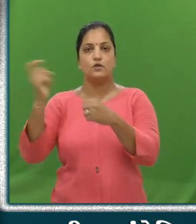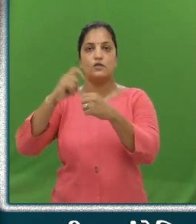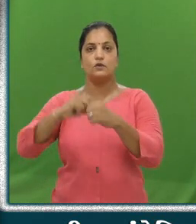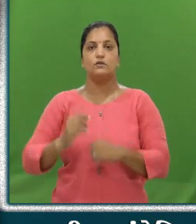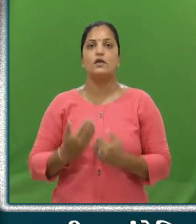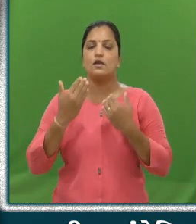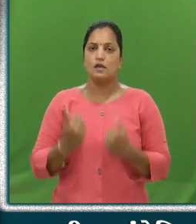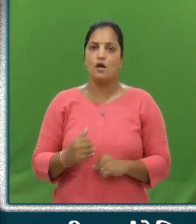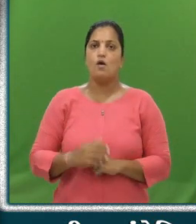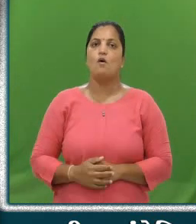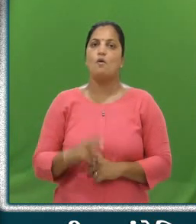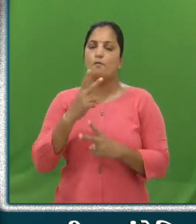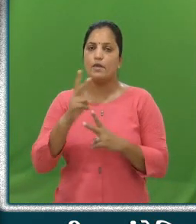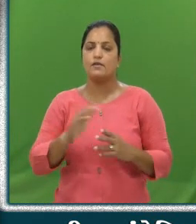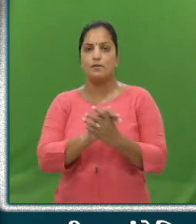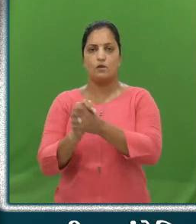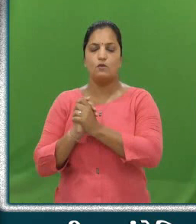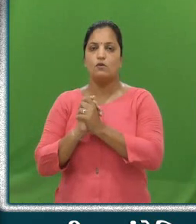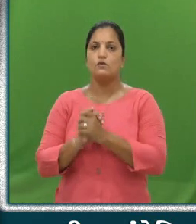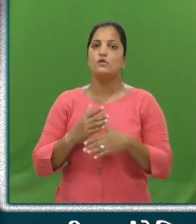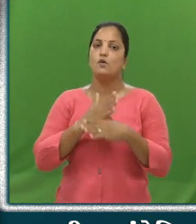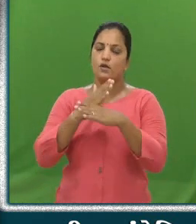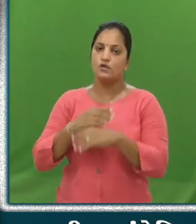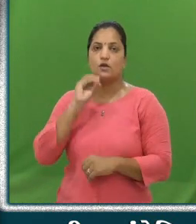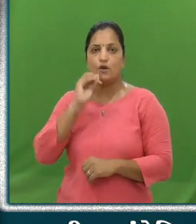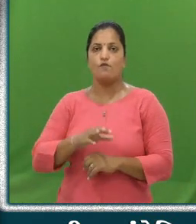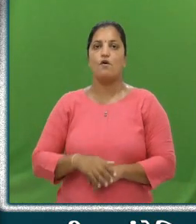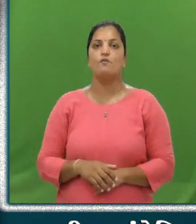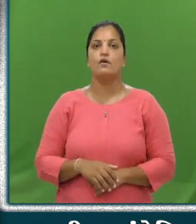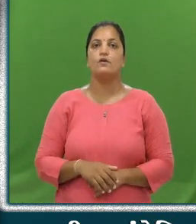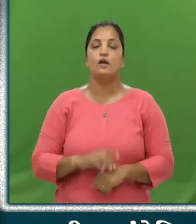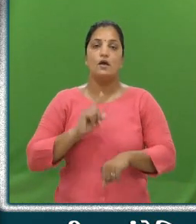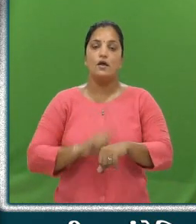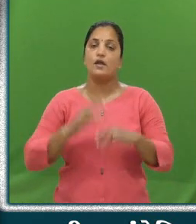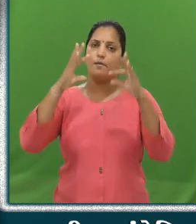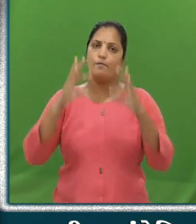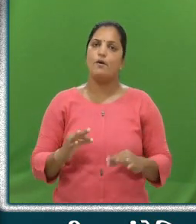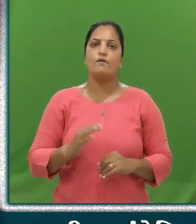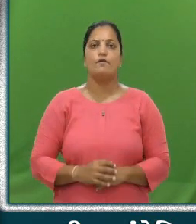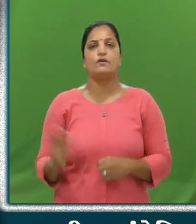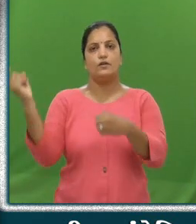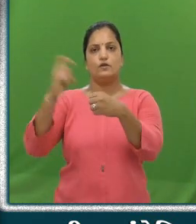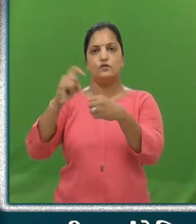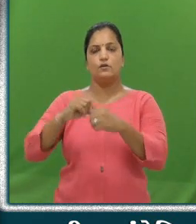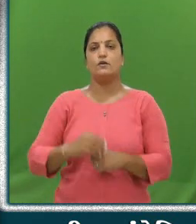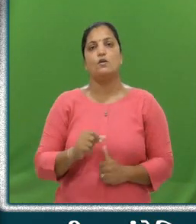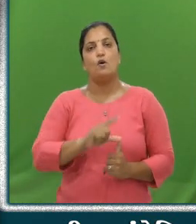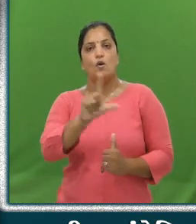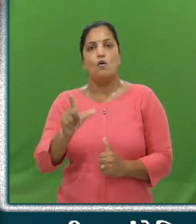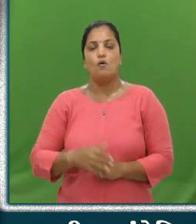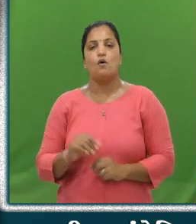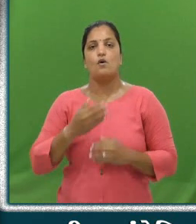છે હજુ પણ તમારે દરેક મિત્રોને આજે જોઈન કરવાના છે અને જે ટાઈમસર જોઈન થઈને જે કહેવામાં આવે છે